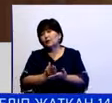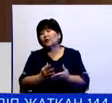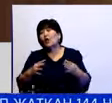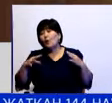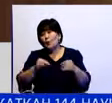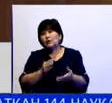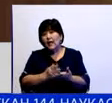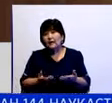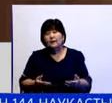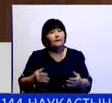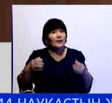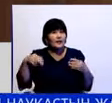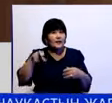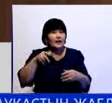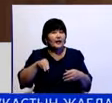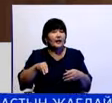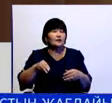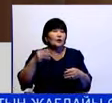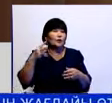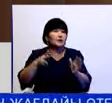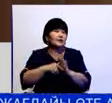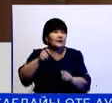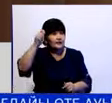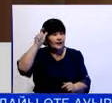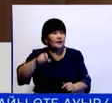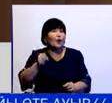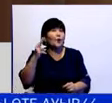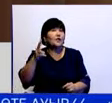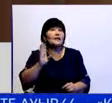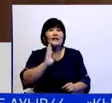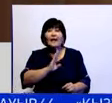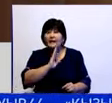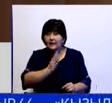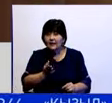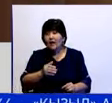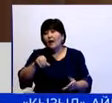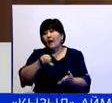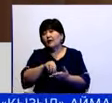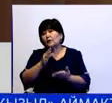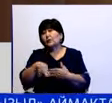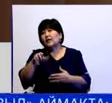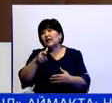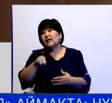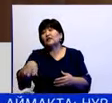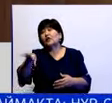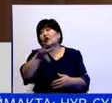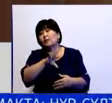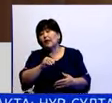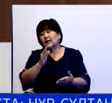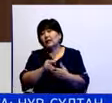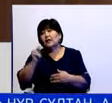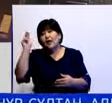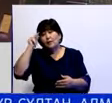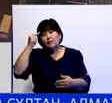қосылған. Делегаттардың 38-і ер адам болса, 12-сі әйелдер. Қатысып отырған делегаттардың барлығының